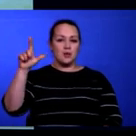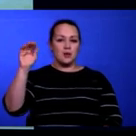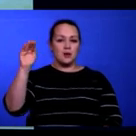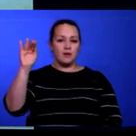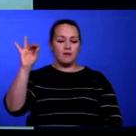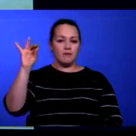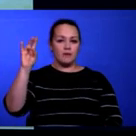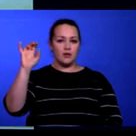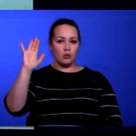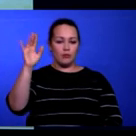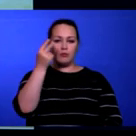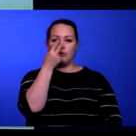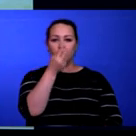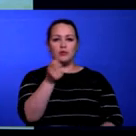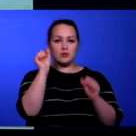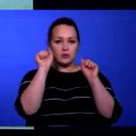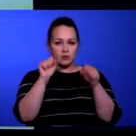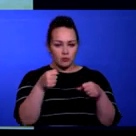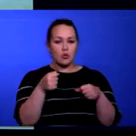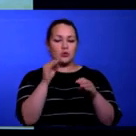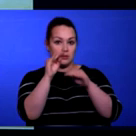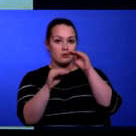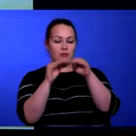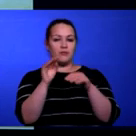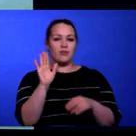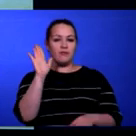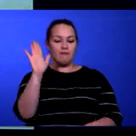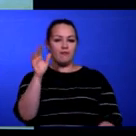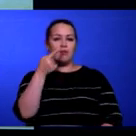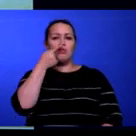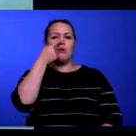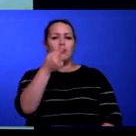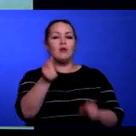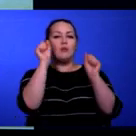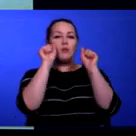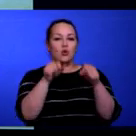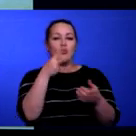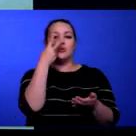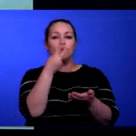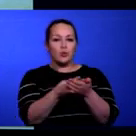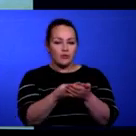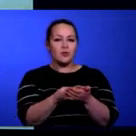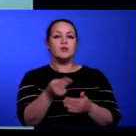составили вдали можно увидеть дельфинов